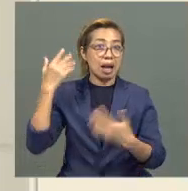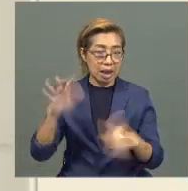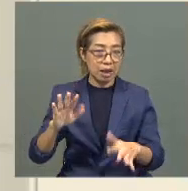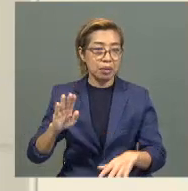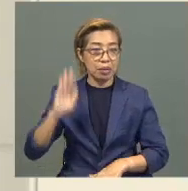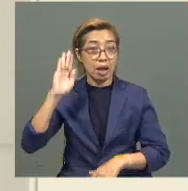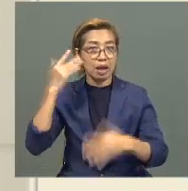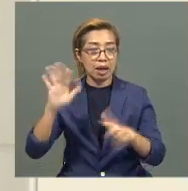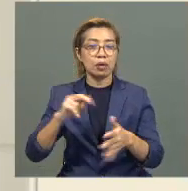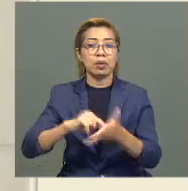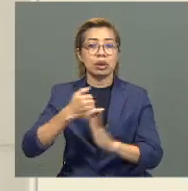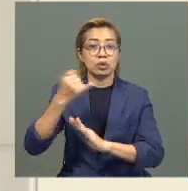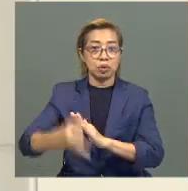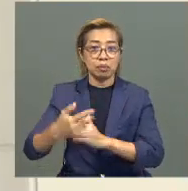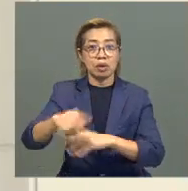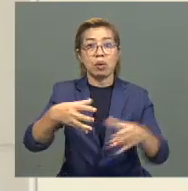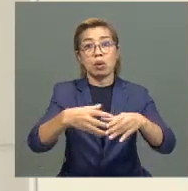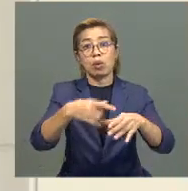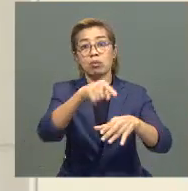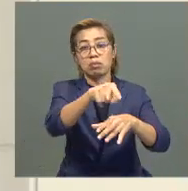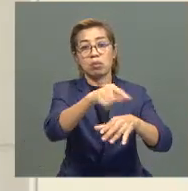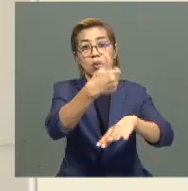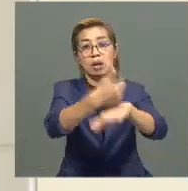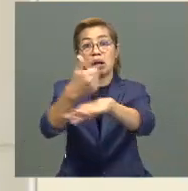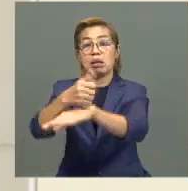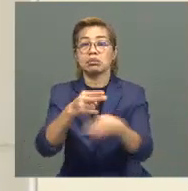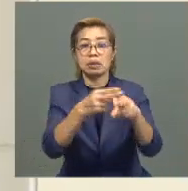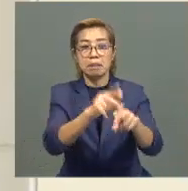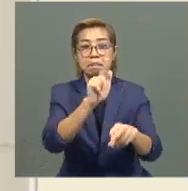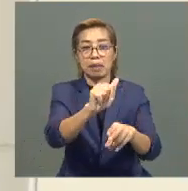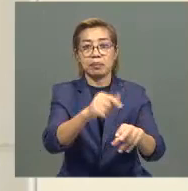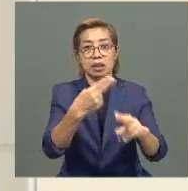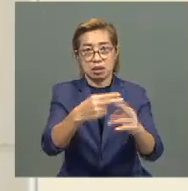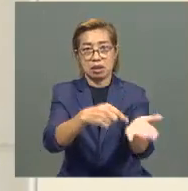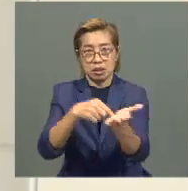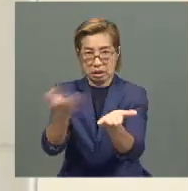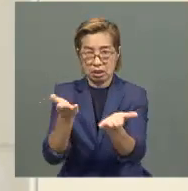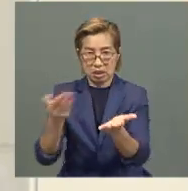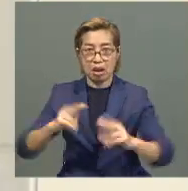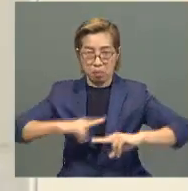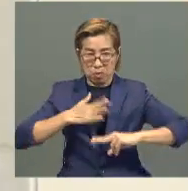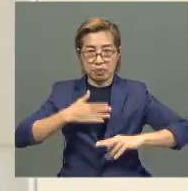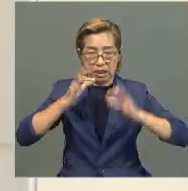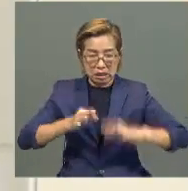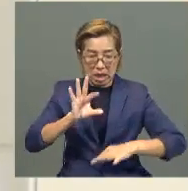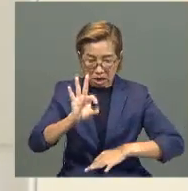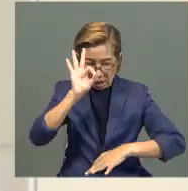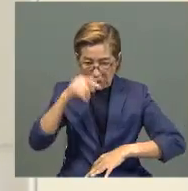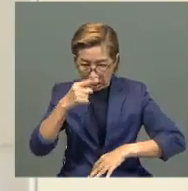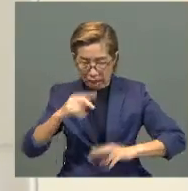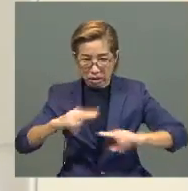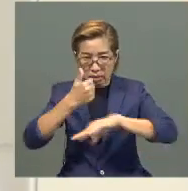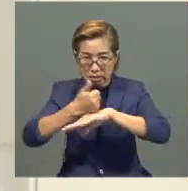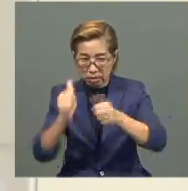ไรต่างก็ตามขึ้นอยู่กับหัวหน้าพรรคเขาเสนอขึ้นมาแล้วผมเป็นคนที่เลือกนะก็ค